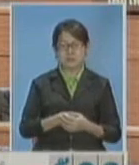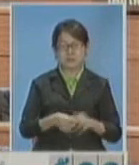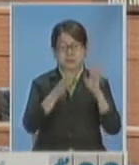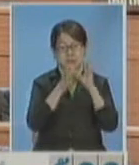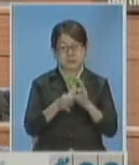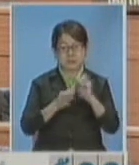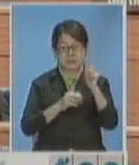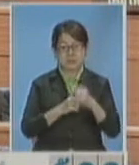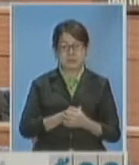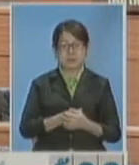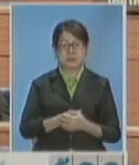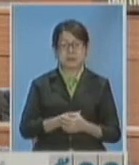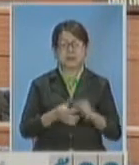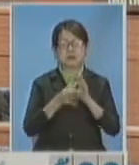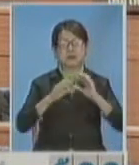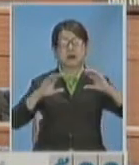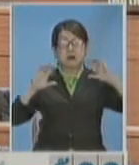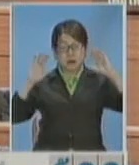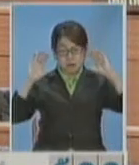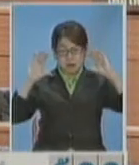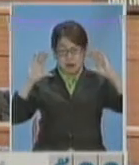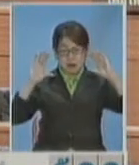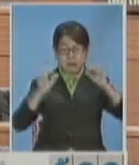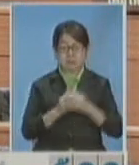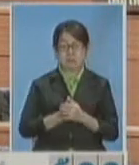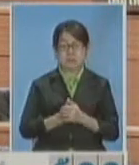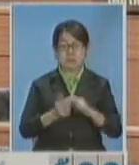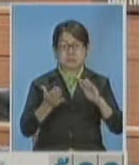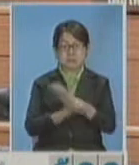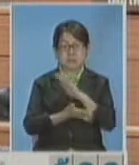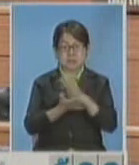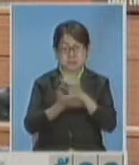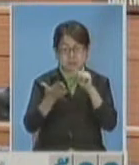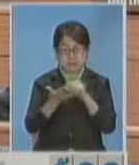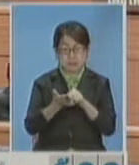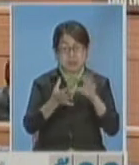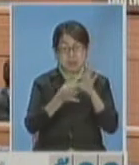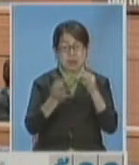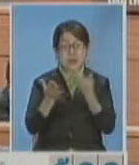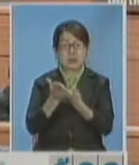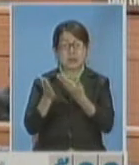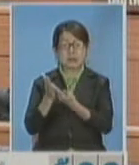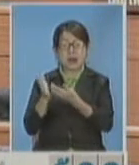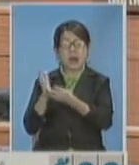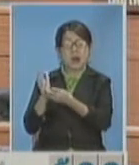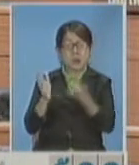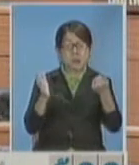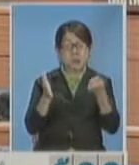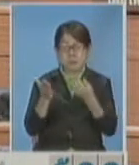ของการเกี่ยวข้องของรัฐบาลที่ยกเอกสารการแปลเพิ่มและเปลี่ยนแปลงงบประมาณ